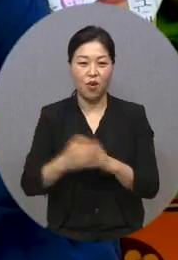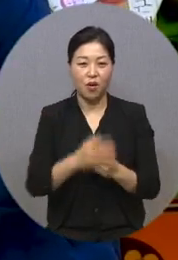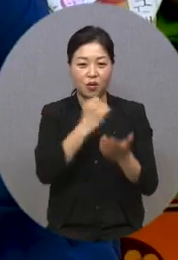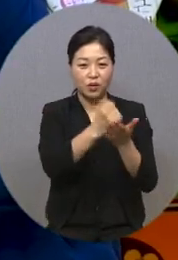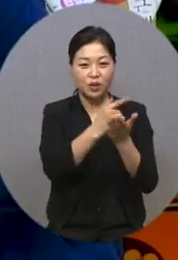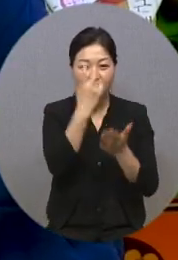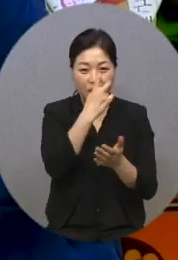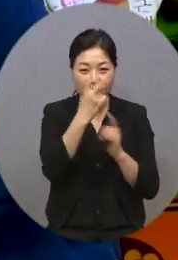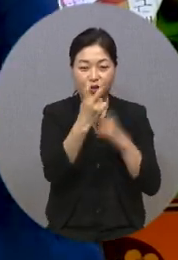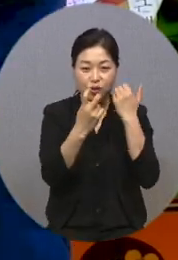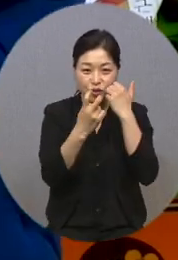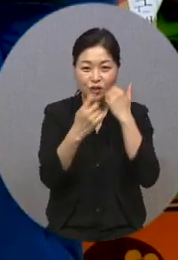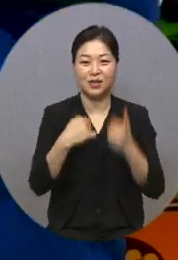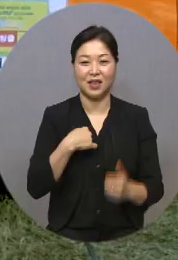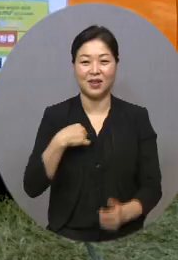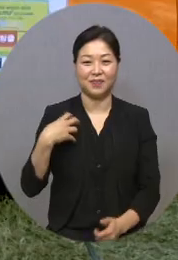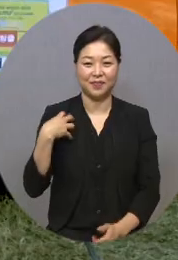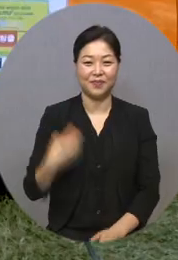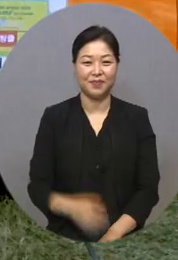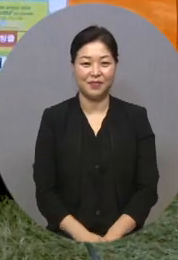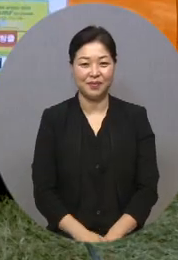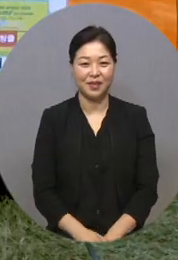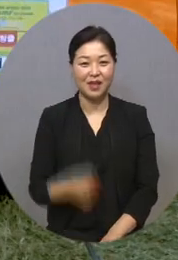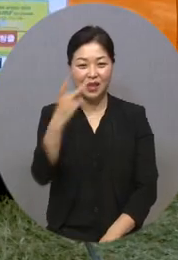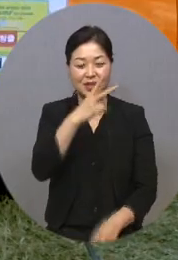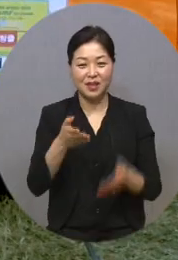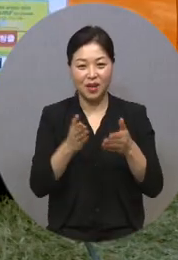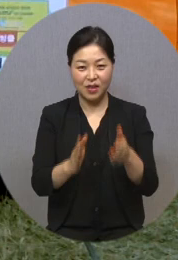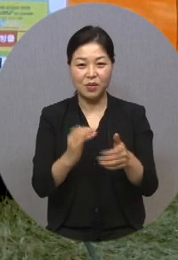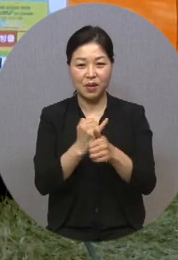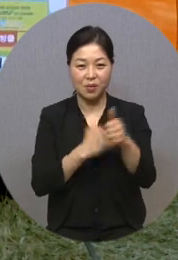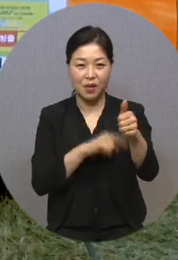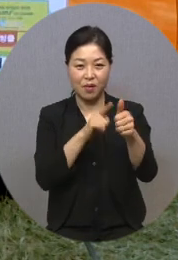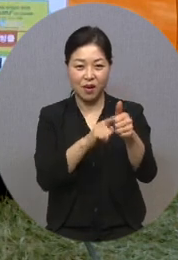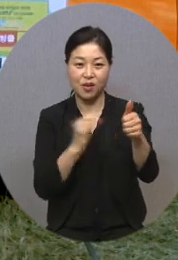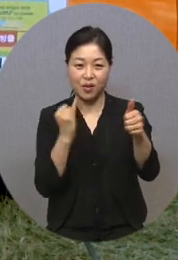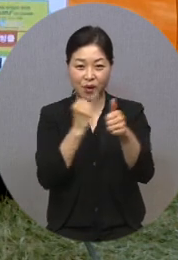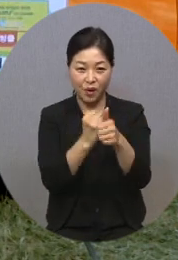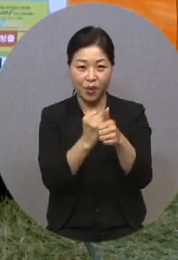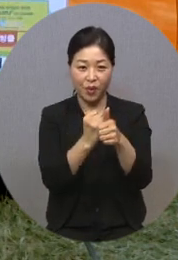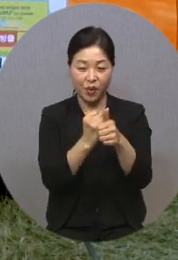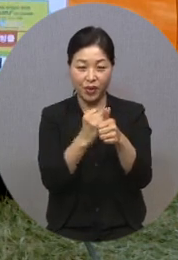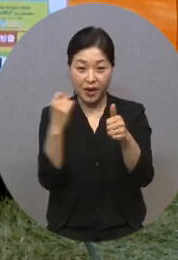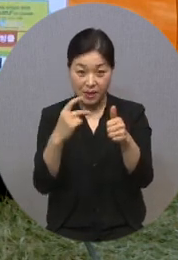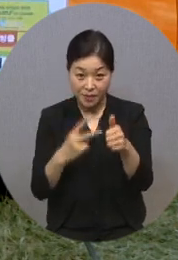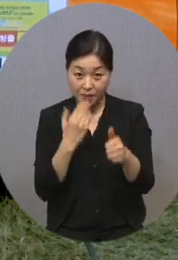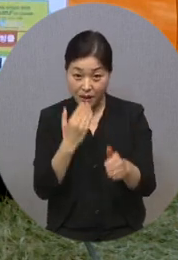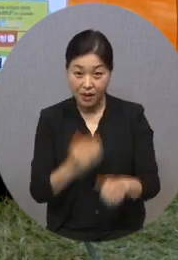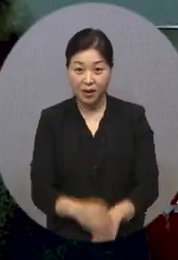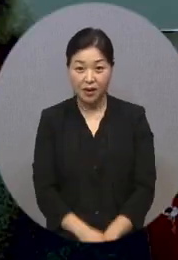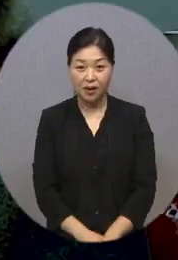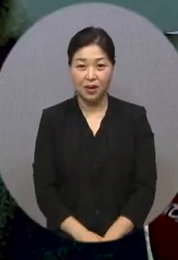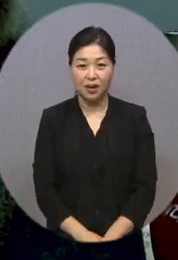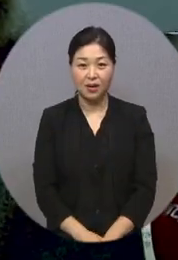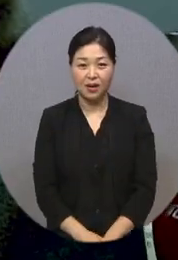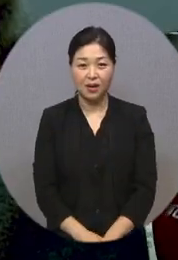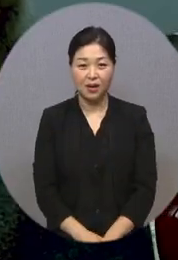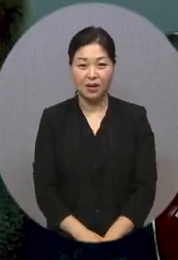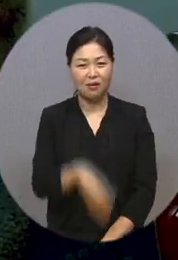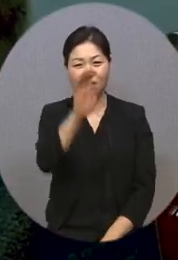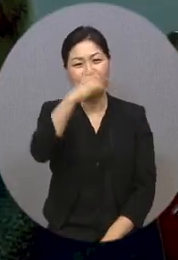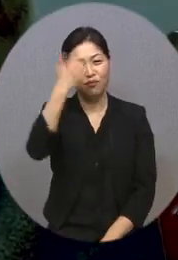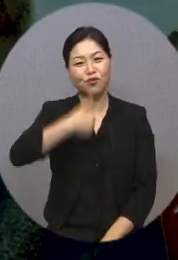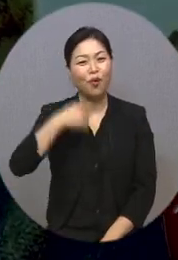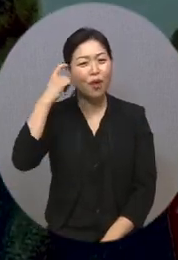관리는? 제가요. 다시 태어나면 그 바깥 분이랑 다시 결혼할 거예요? 뭔 그런